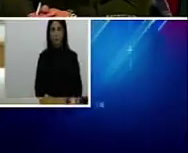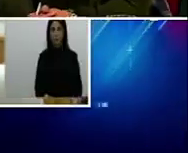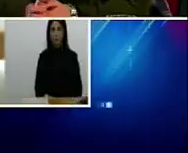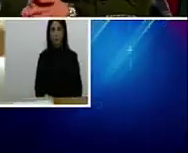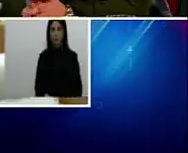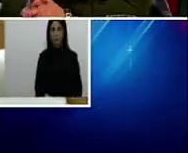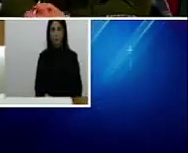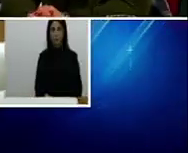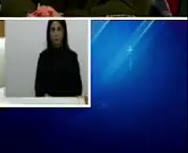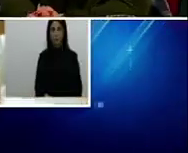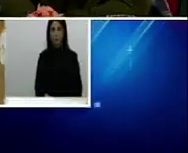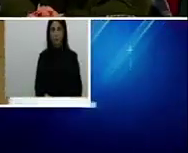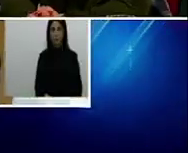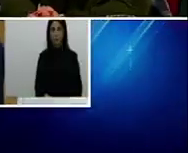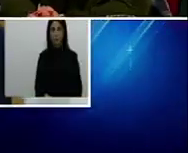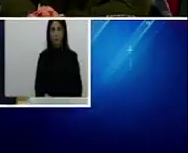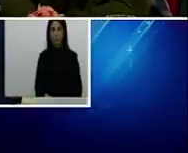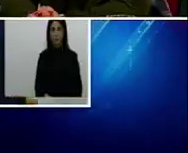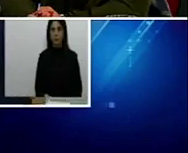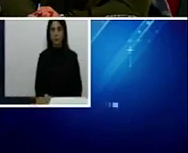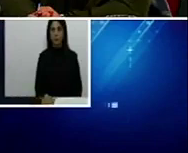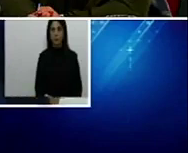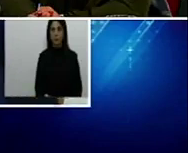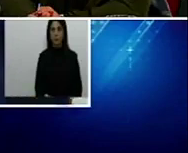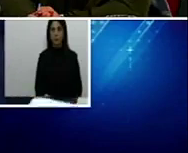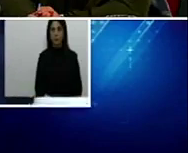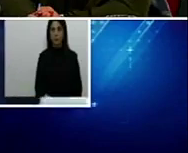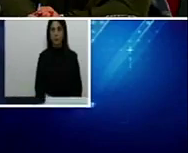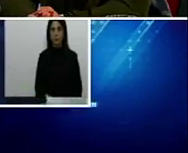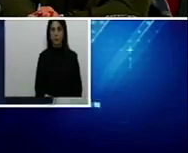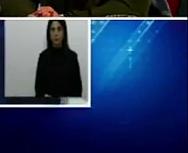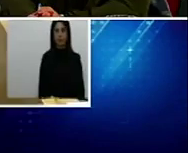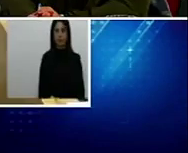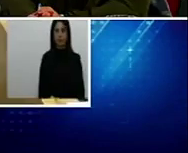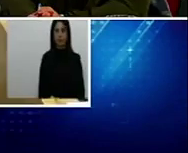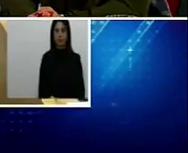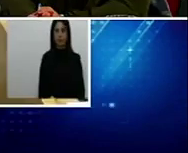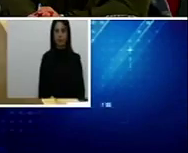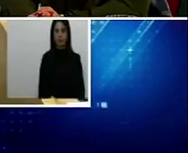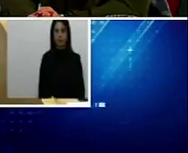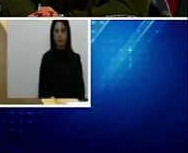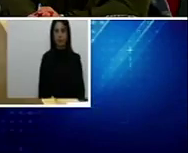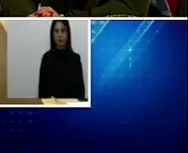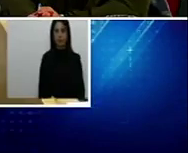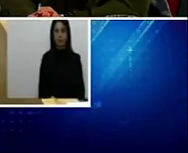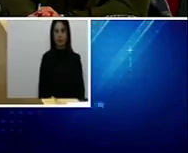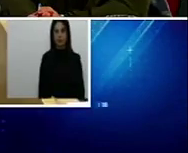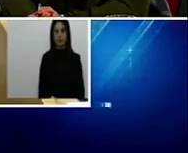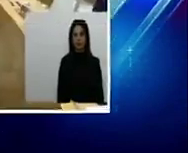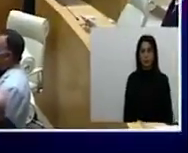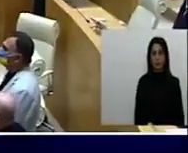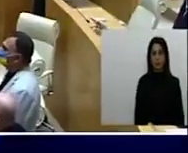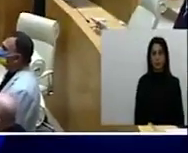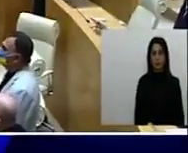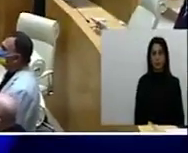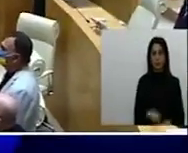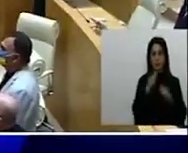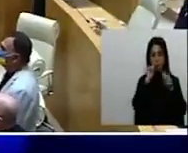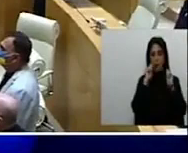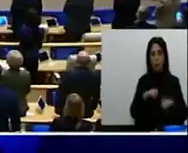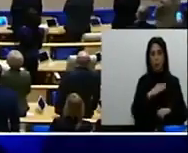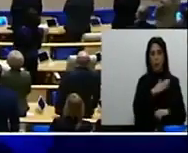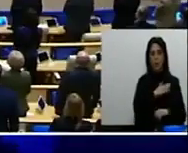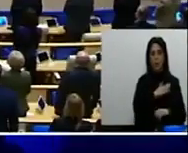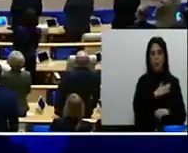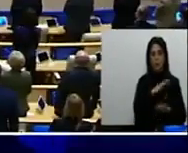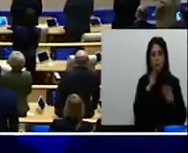გქონდეს, იმიტომ რომ რატომ უნდა გქონდეს? ალბათ რაღაც კრიტიკული მასა დაგროვდება სხვადასხვა პოზიციების ხა პრეზიდენტს მაინც ბევრი